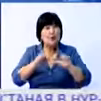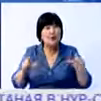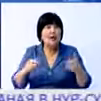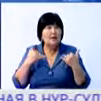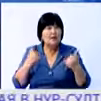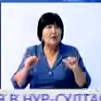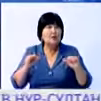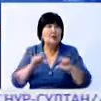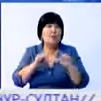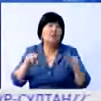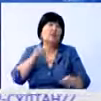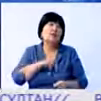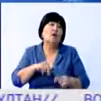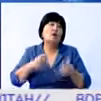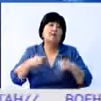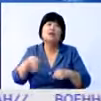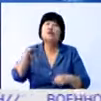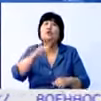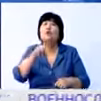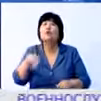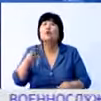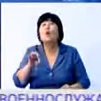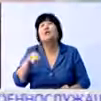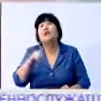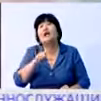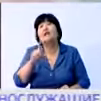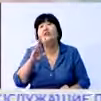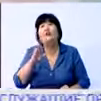Сегодня в спорткомплексе работают секции дзюдо, тэквондо.